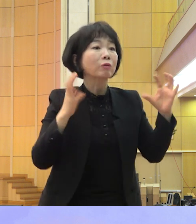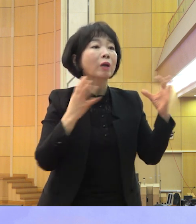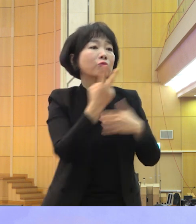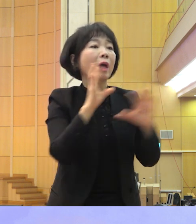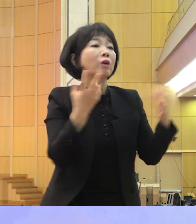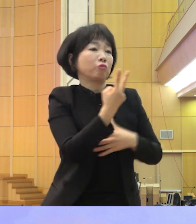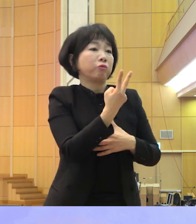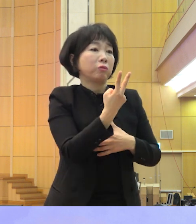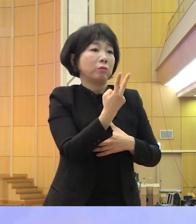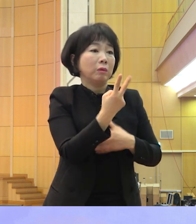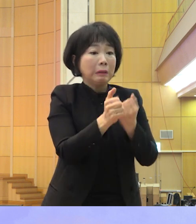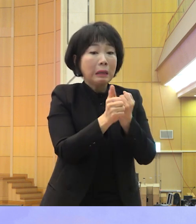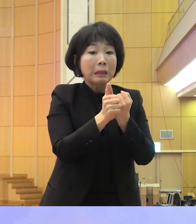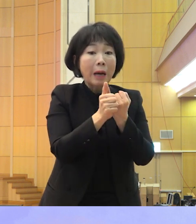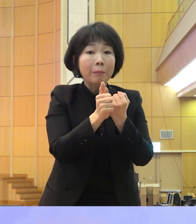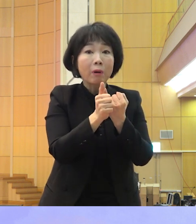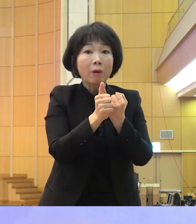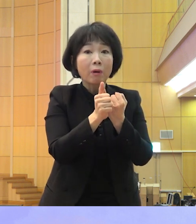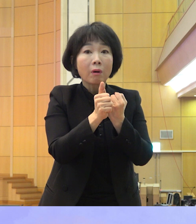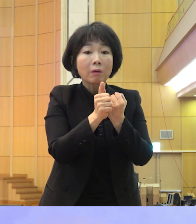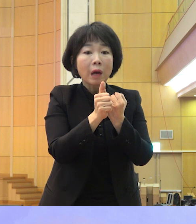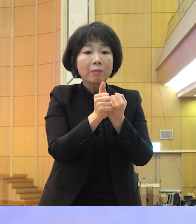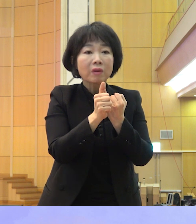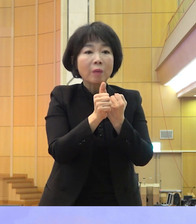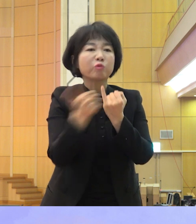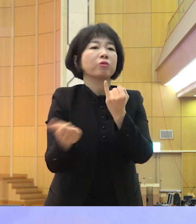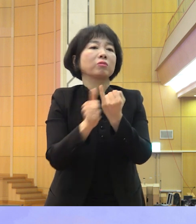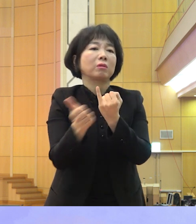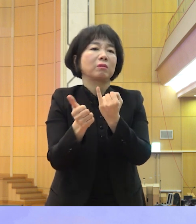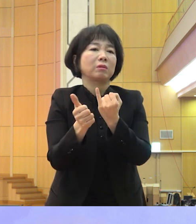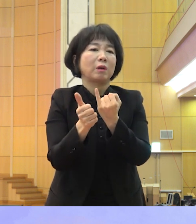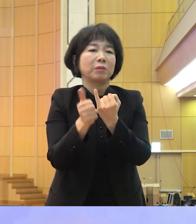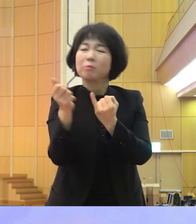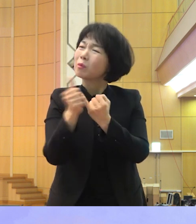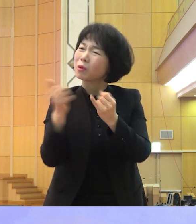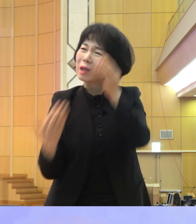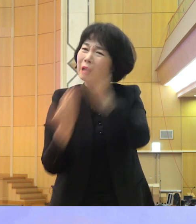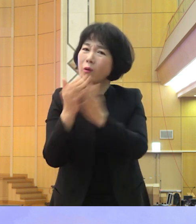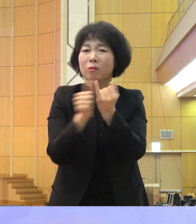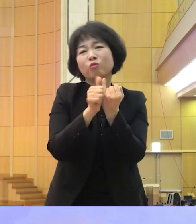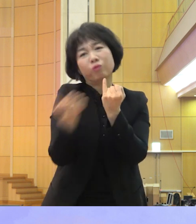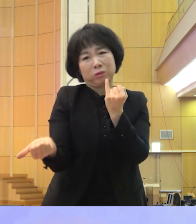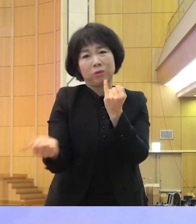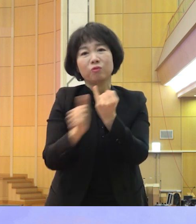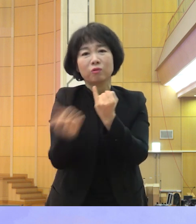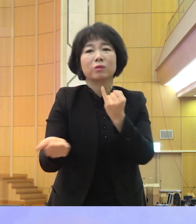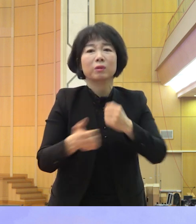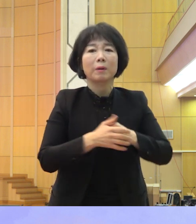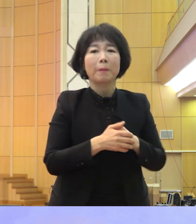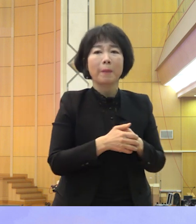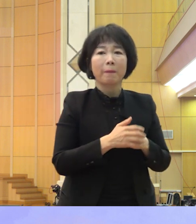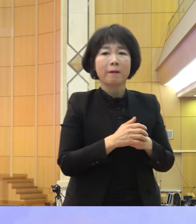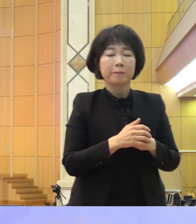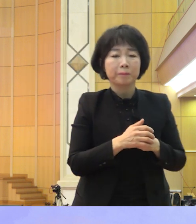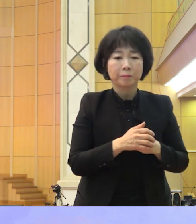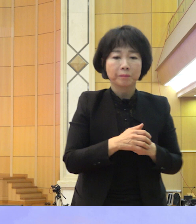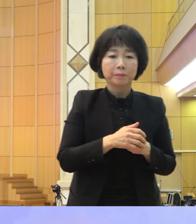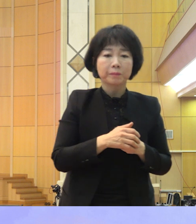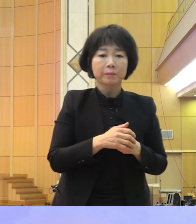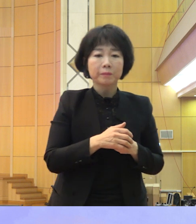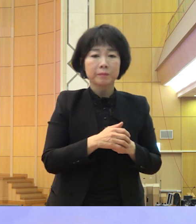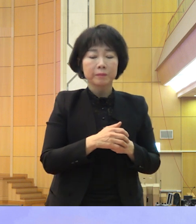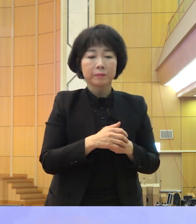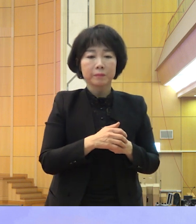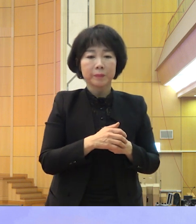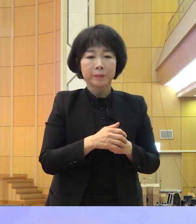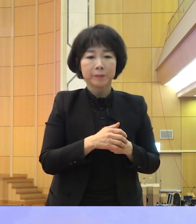분이야. 남편은 사고로, 교통사고인지 사고가 나가지고 세상 먼저 가시고, 그리고 아기들 둘